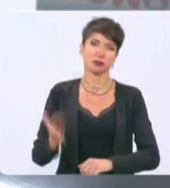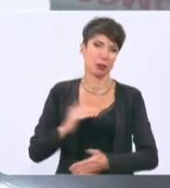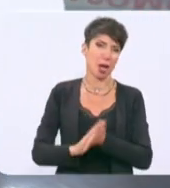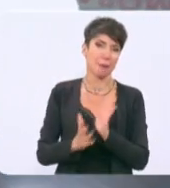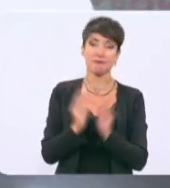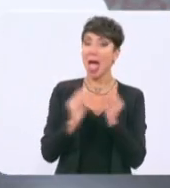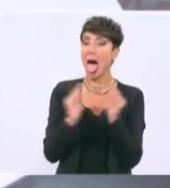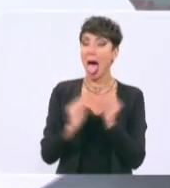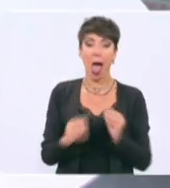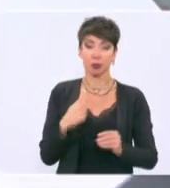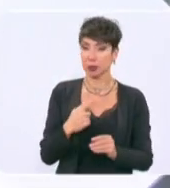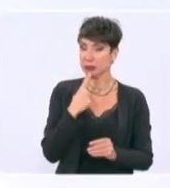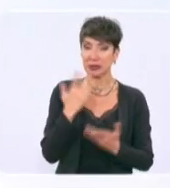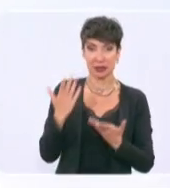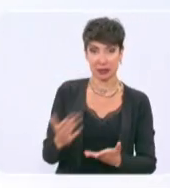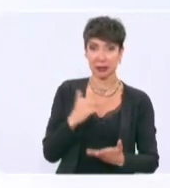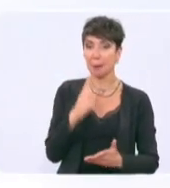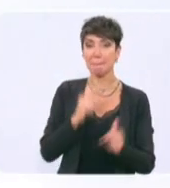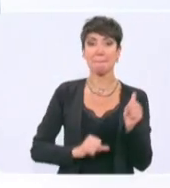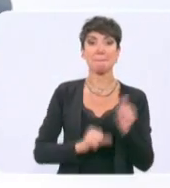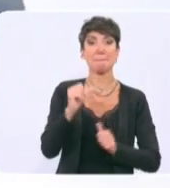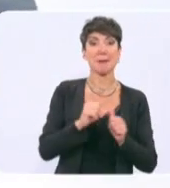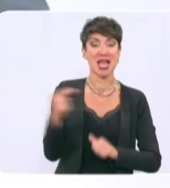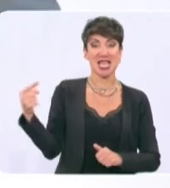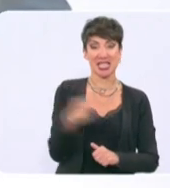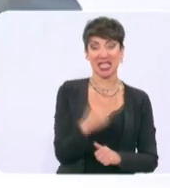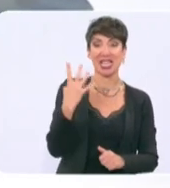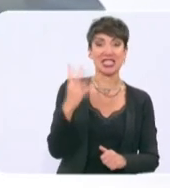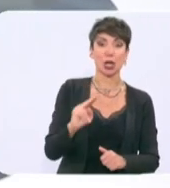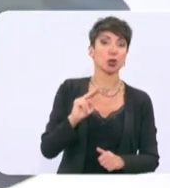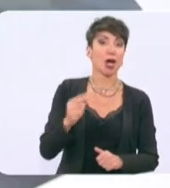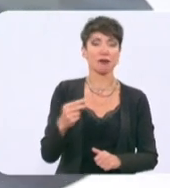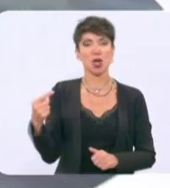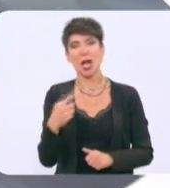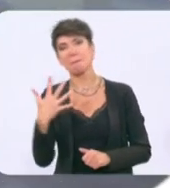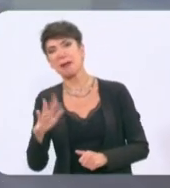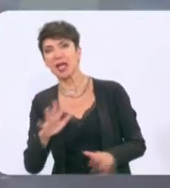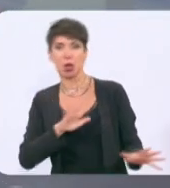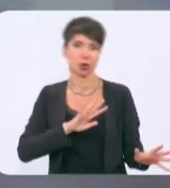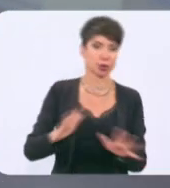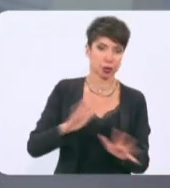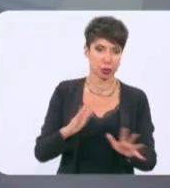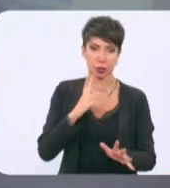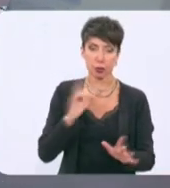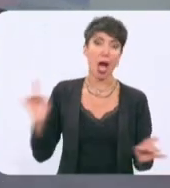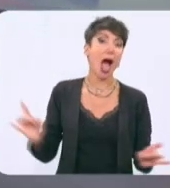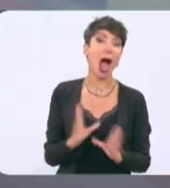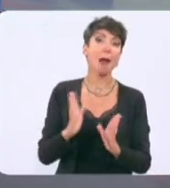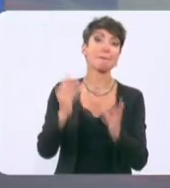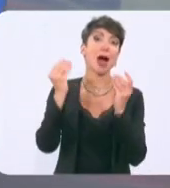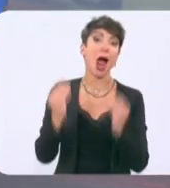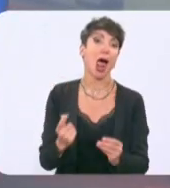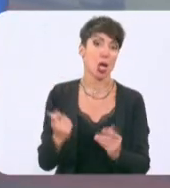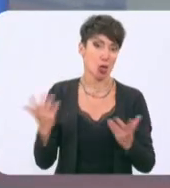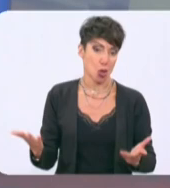λέει για το μέσο μισθό στα 1.400 ευρώ 1.500 αν όλα πάνε καλά στην οικονομία. Ναι. Δηλαδή,